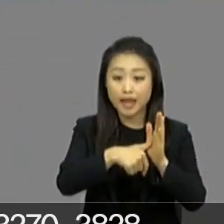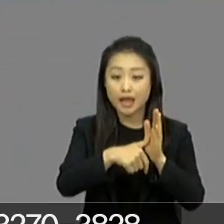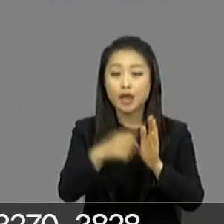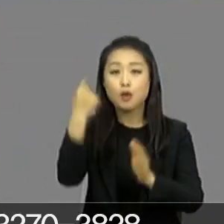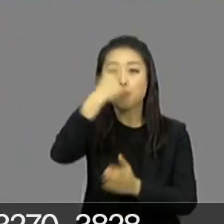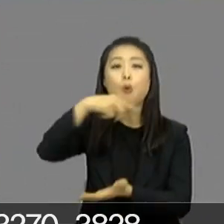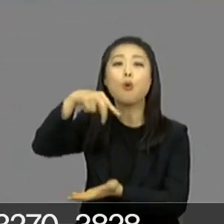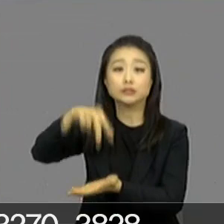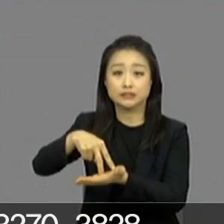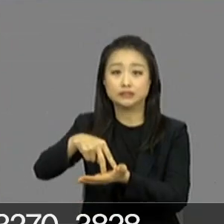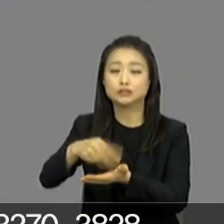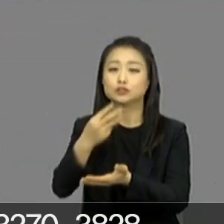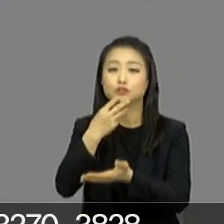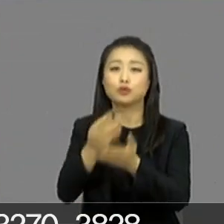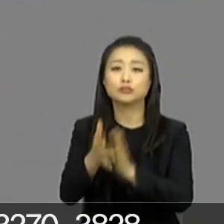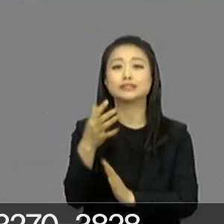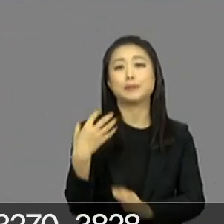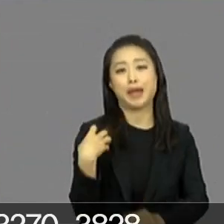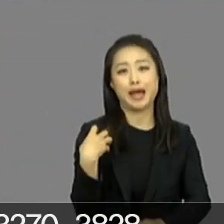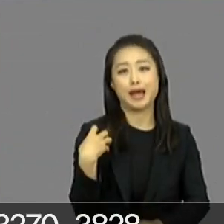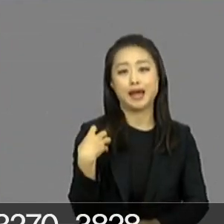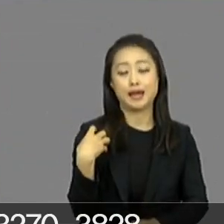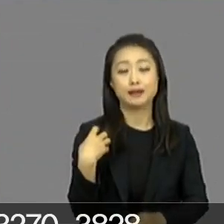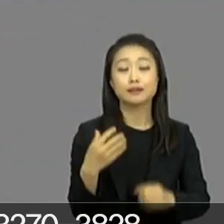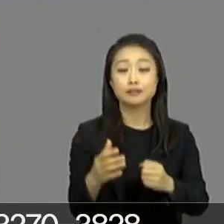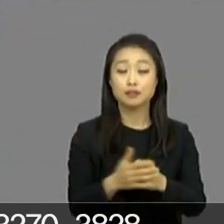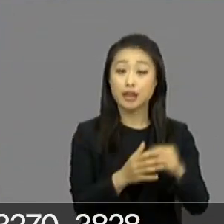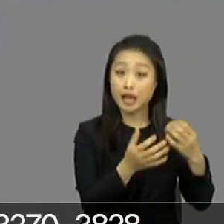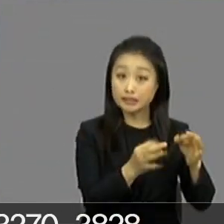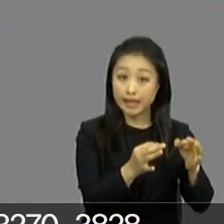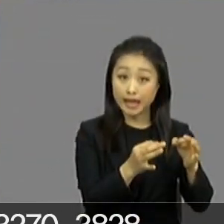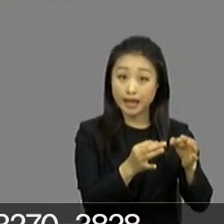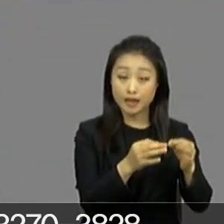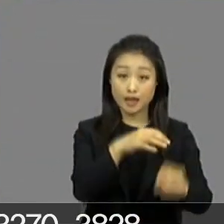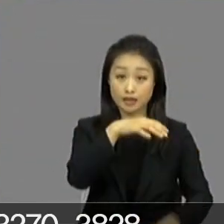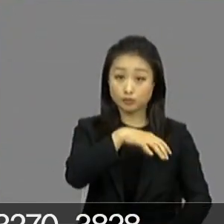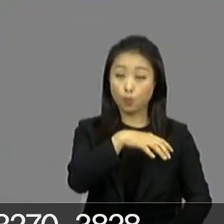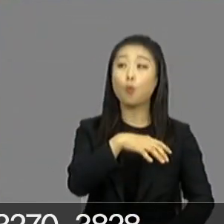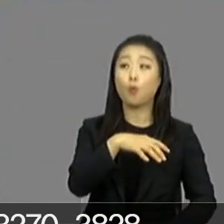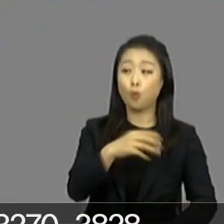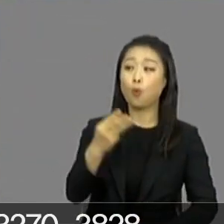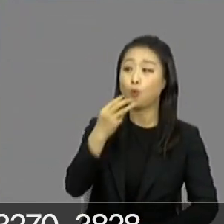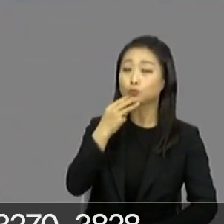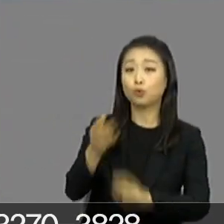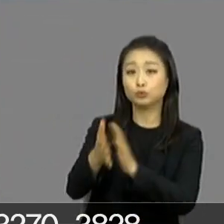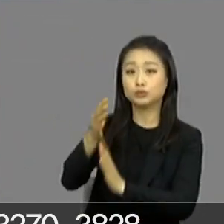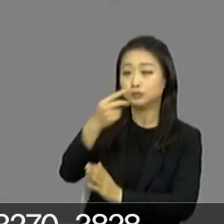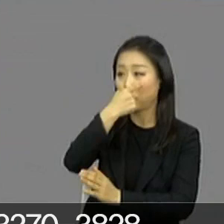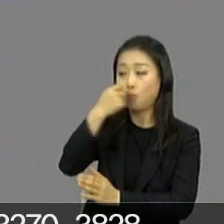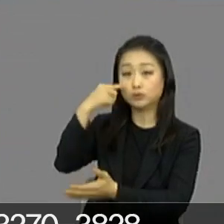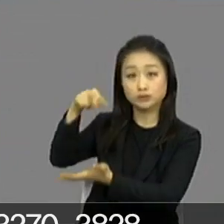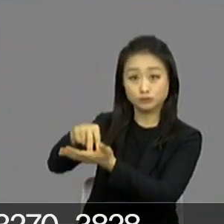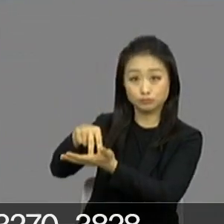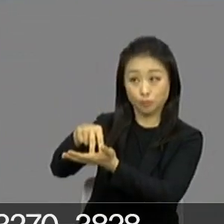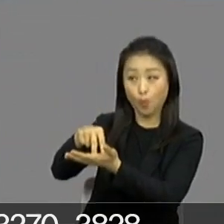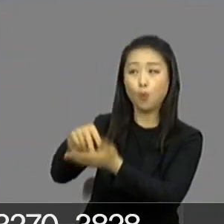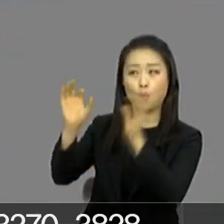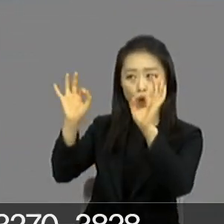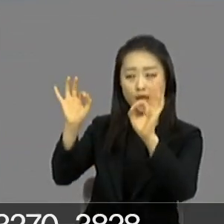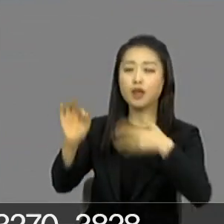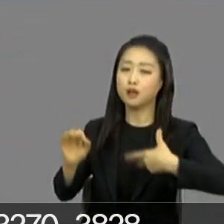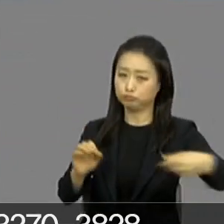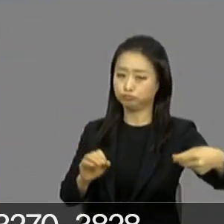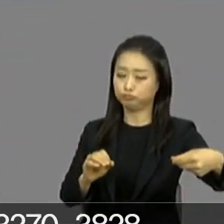보존해 놓은 해주는 것 때문에 은행에서 이건 은행에서도 오른 만큼 장사가 되기 때문에 하는 겁니다 이렇게 해서